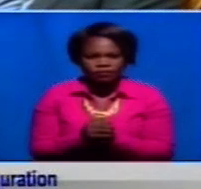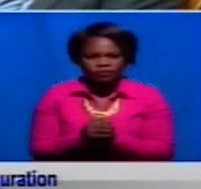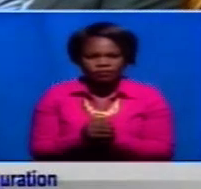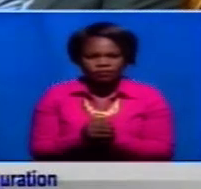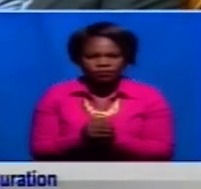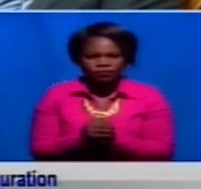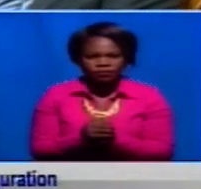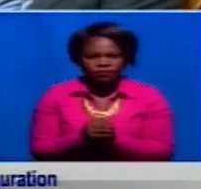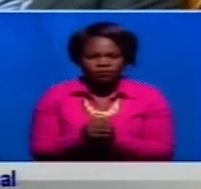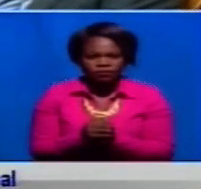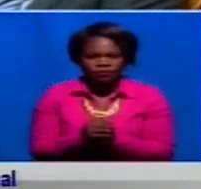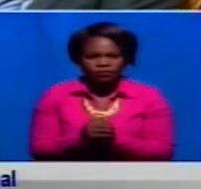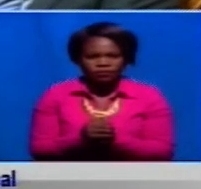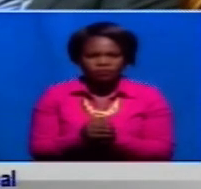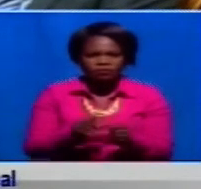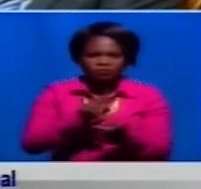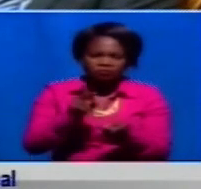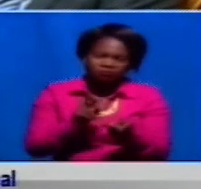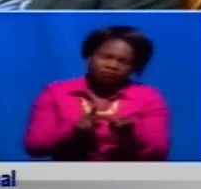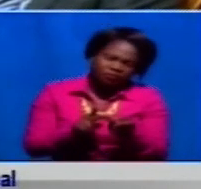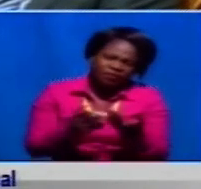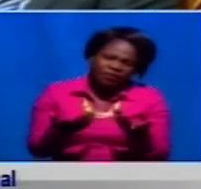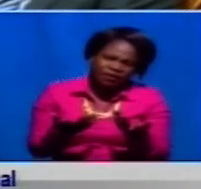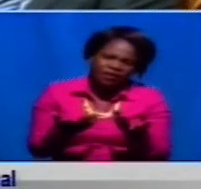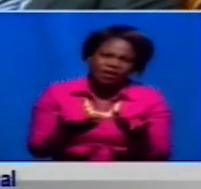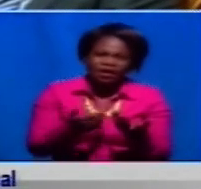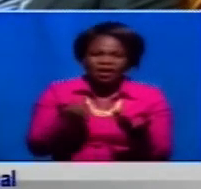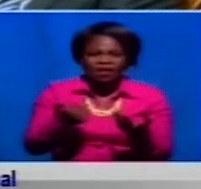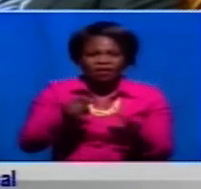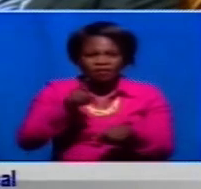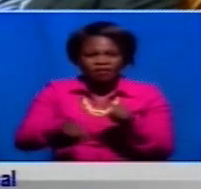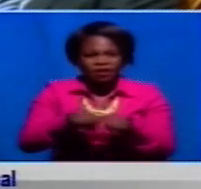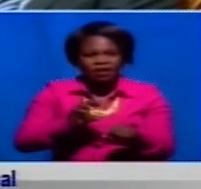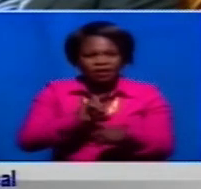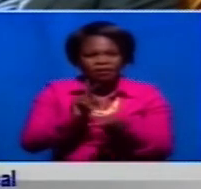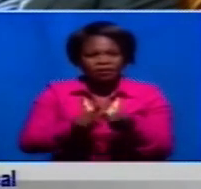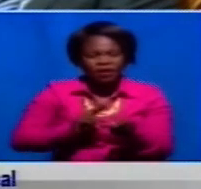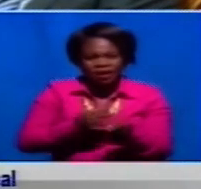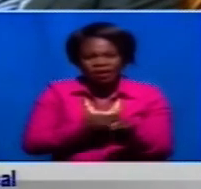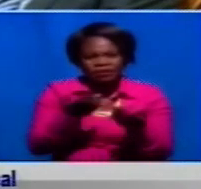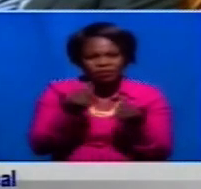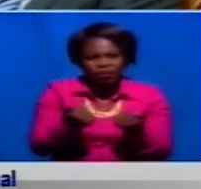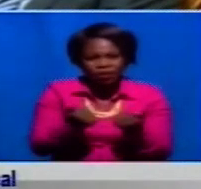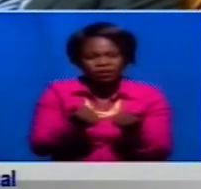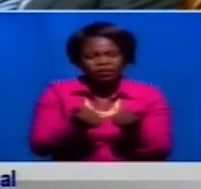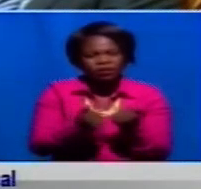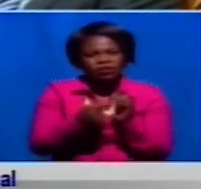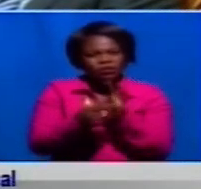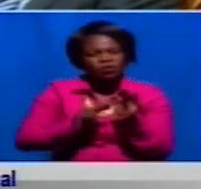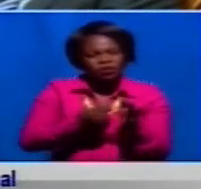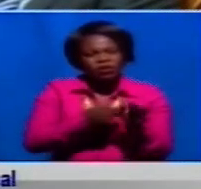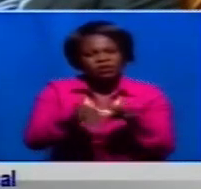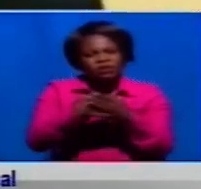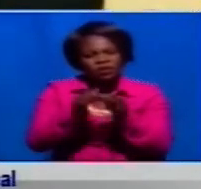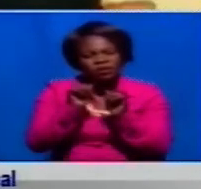础上的。 Unlike some of our friends who are probably stronger than us, who want to dictate to us how we should run our affairs.